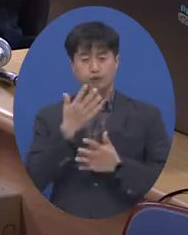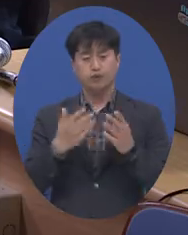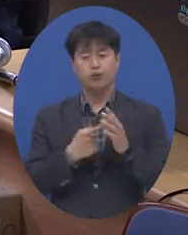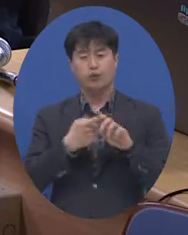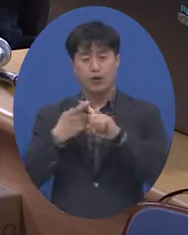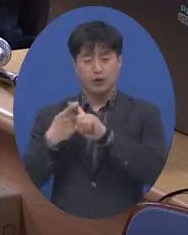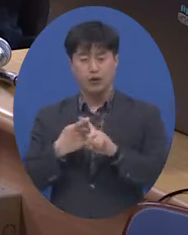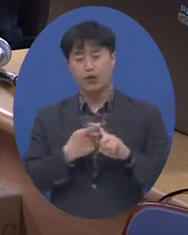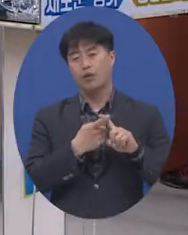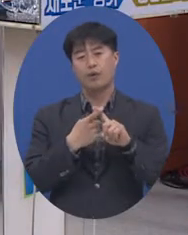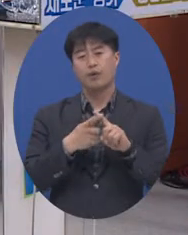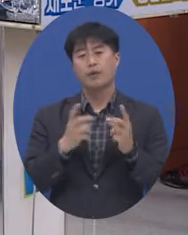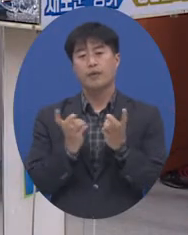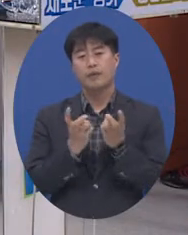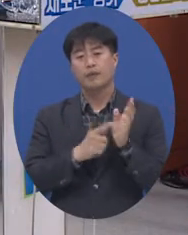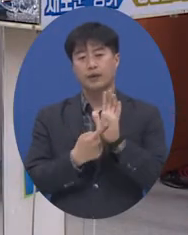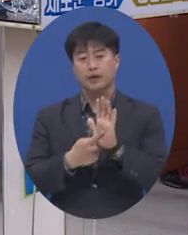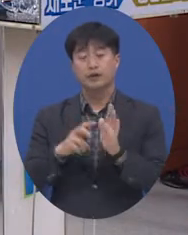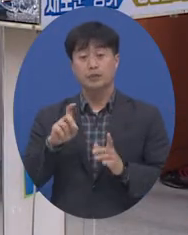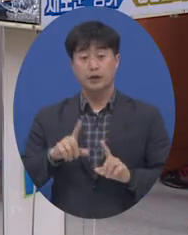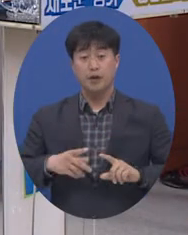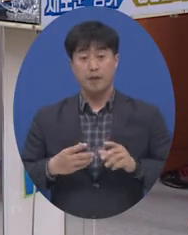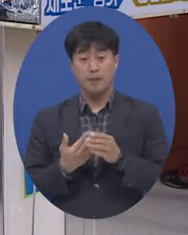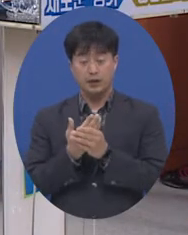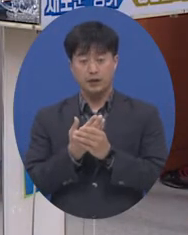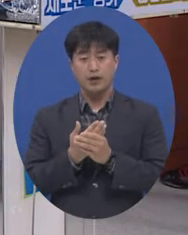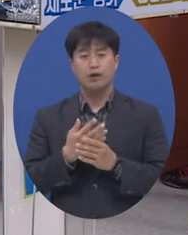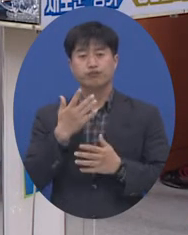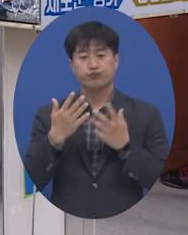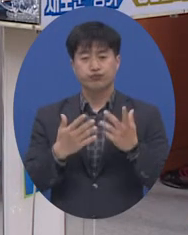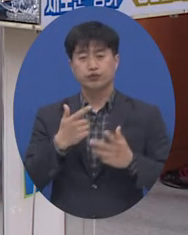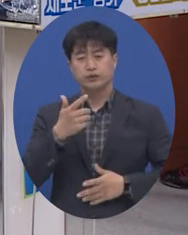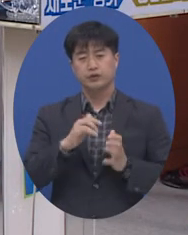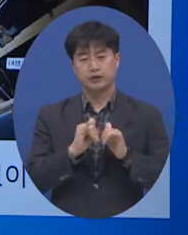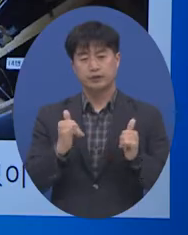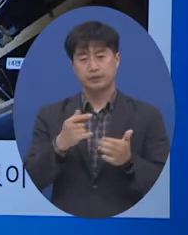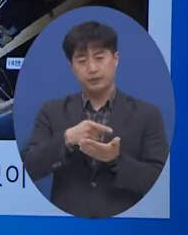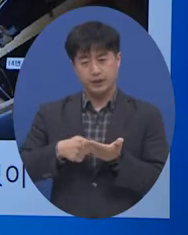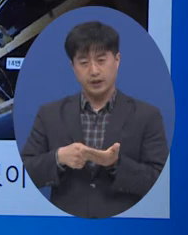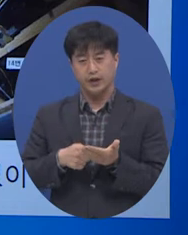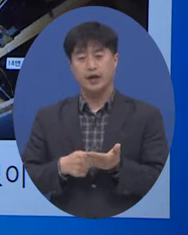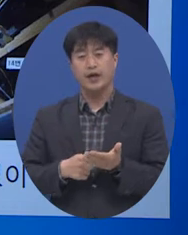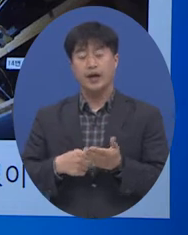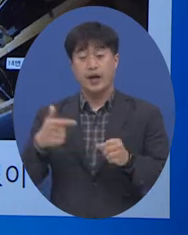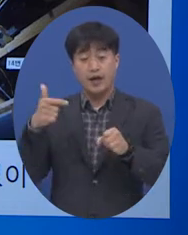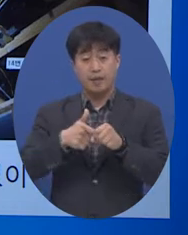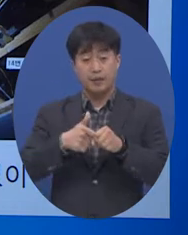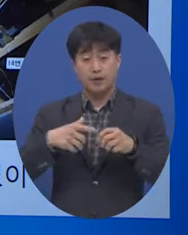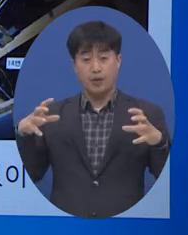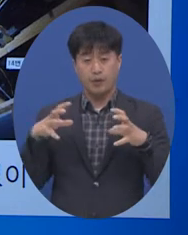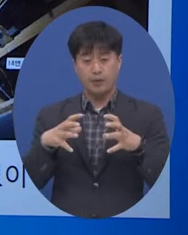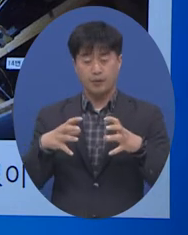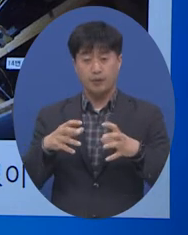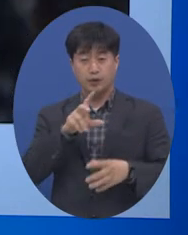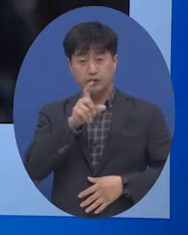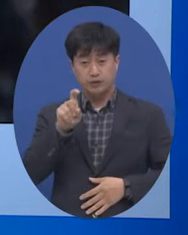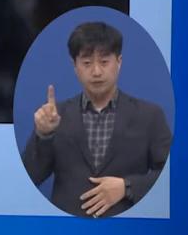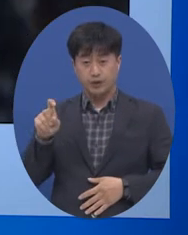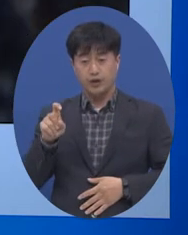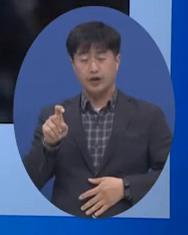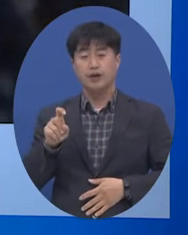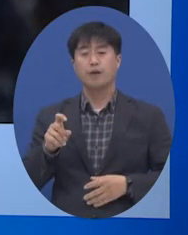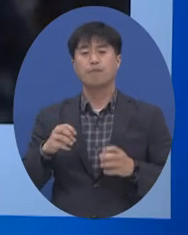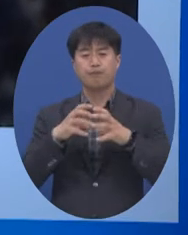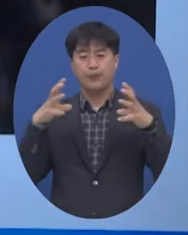발표했습니다. 지난 21일 발생한 화재로 총 6명의 인명피해가 있었으며 LPG 성분이 포함된 스프레이식